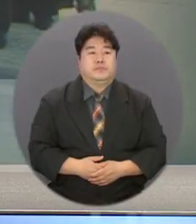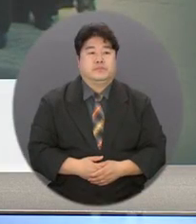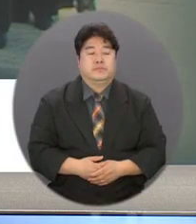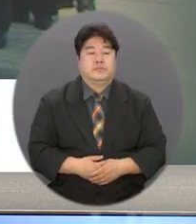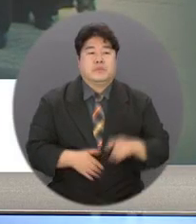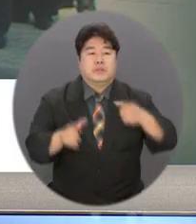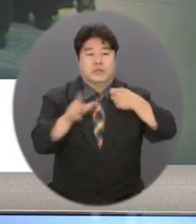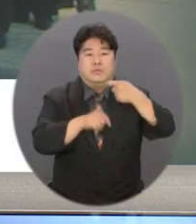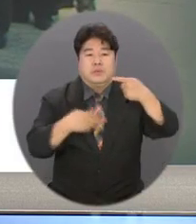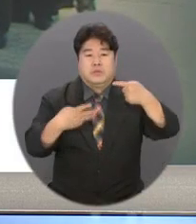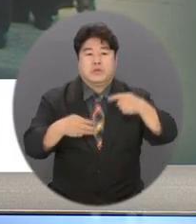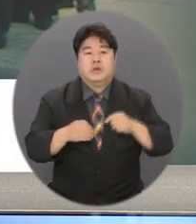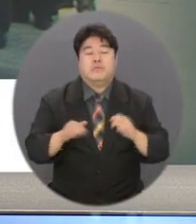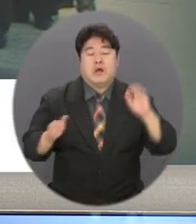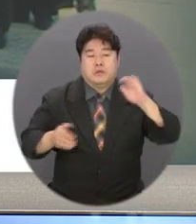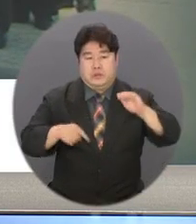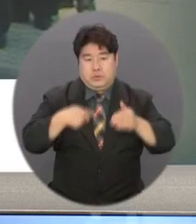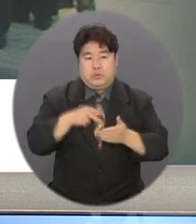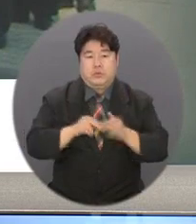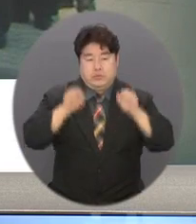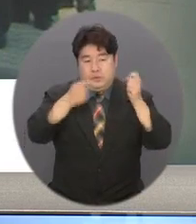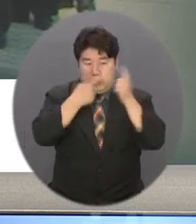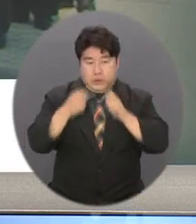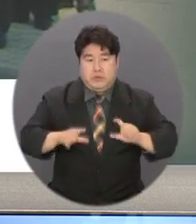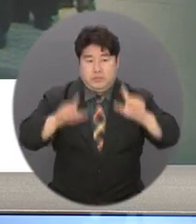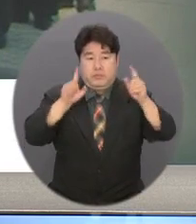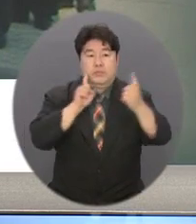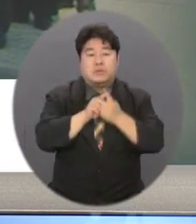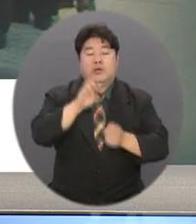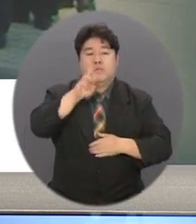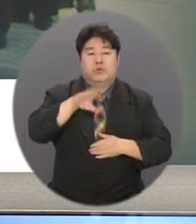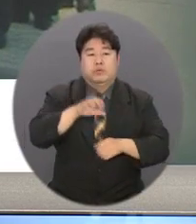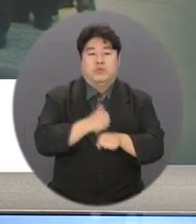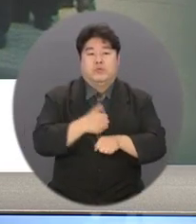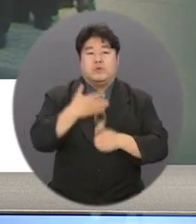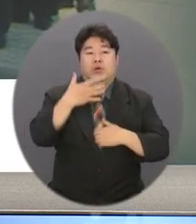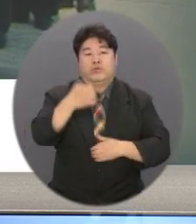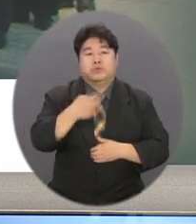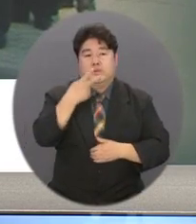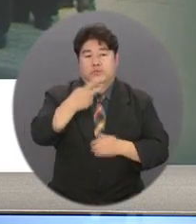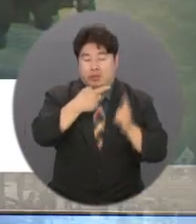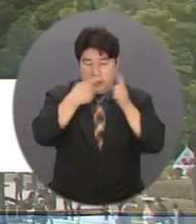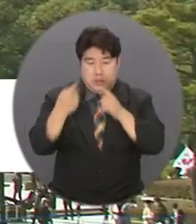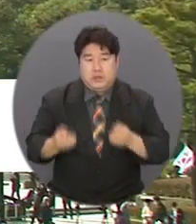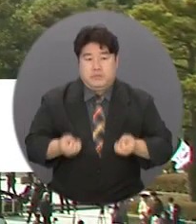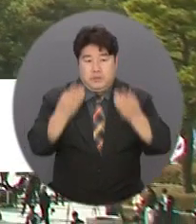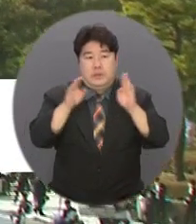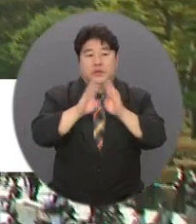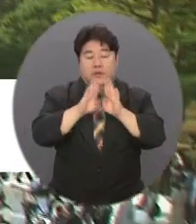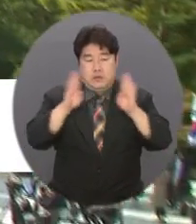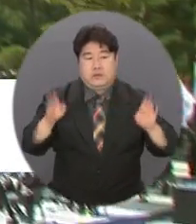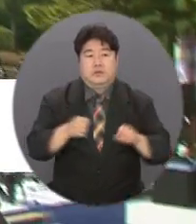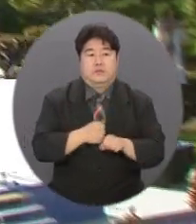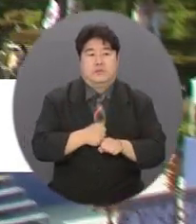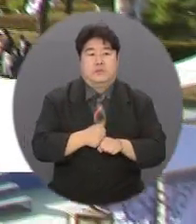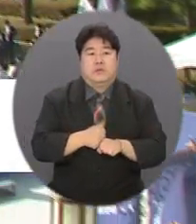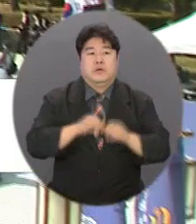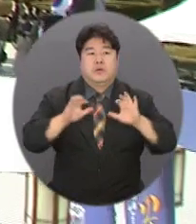칩 1월 3일 학생독립운동기념일 을 맞아 광주에서 제 90 2주년 기념식이 열렸습니다